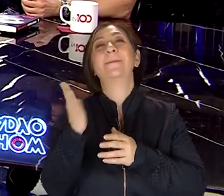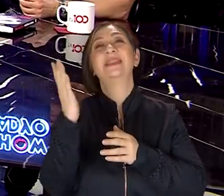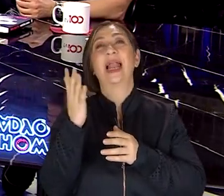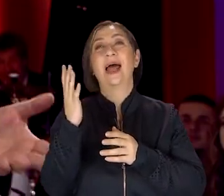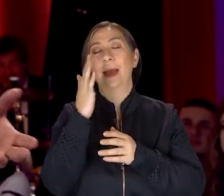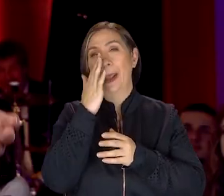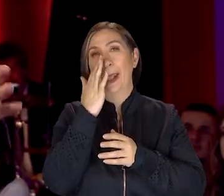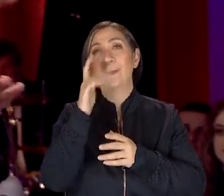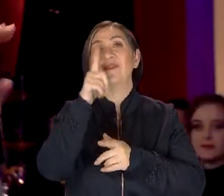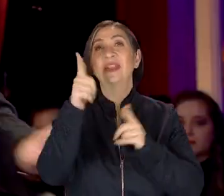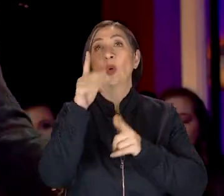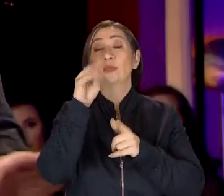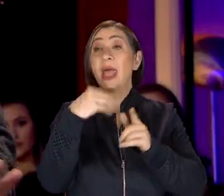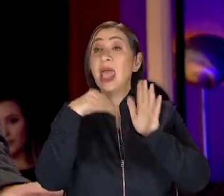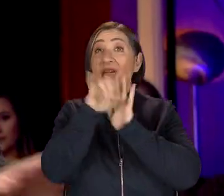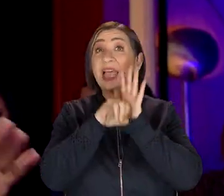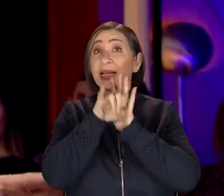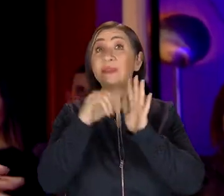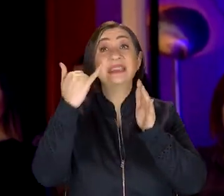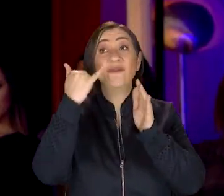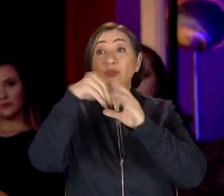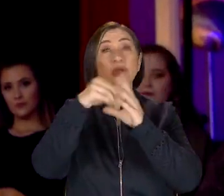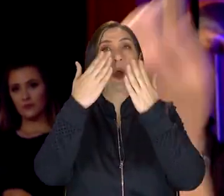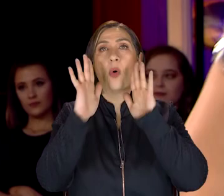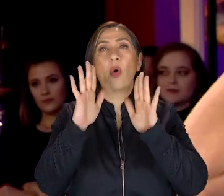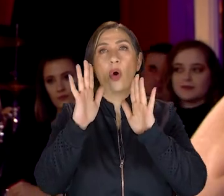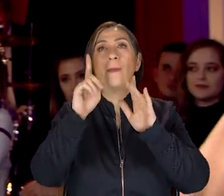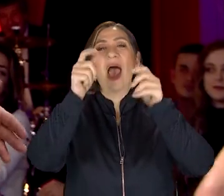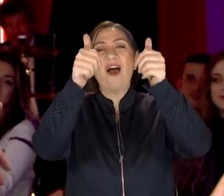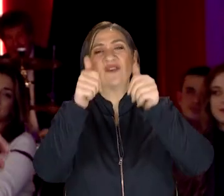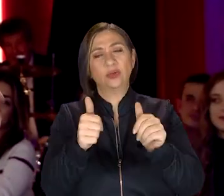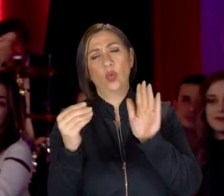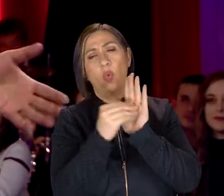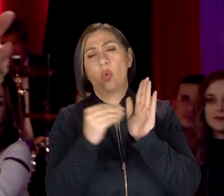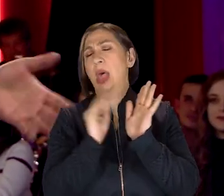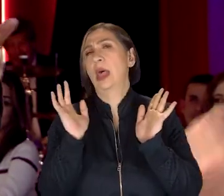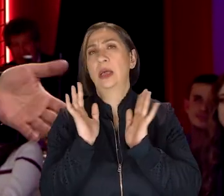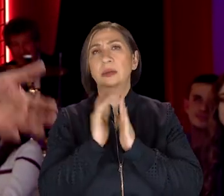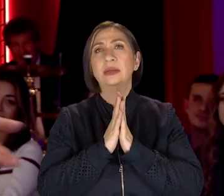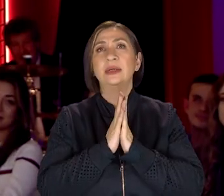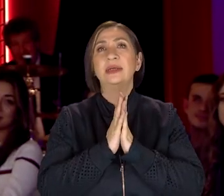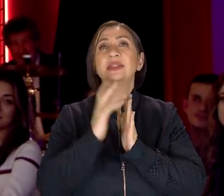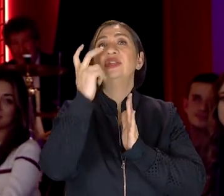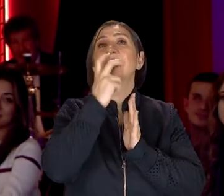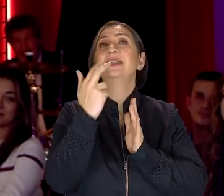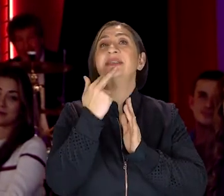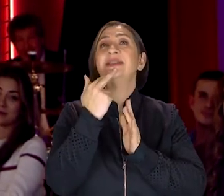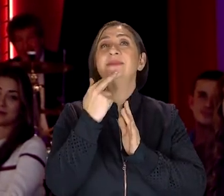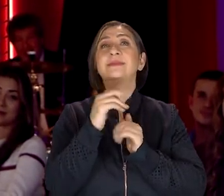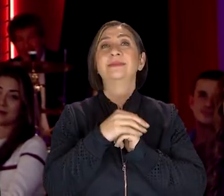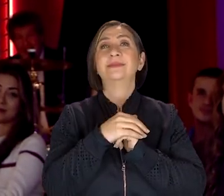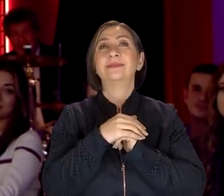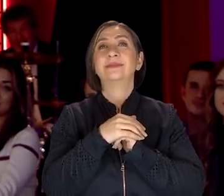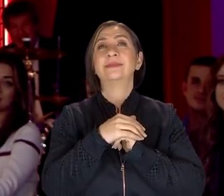şöyle bir video koyuyor. Ben Instagram falan telefonumda kapattım. Bizimkiler eyvallah. Sadece afiş koyuyor. Mesela şarkıcı kadın şöyle bir şey